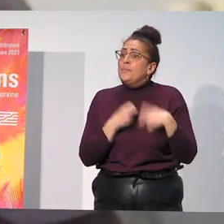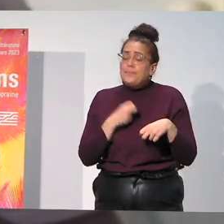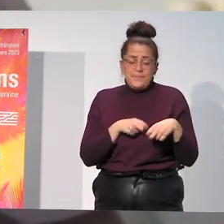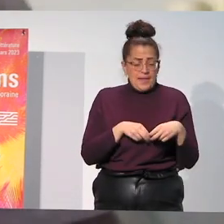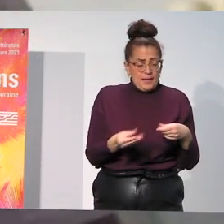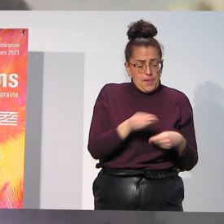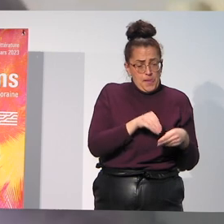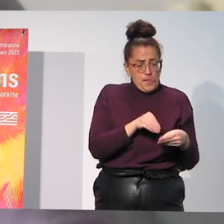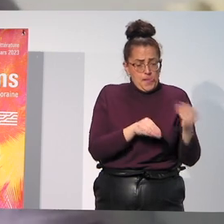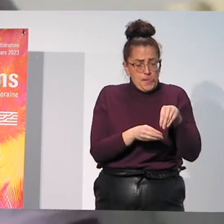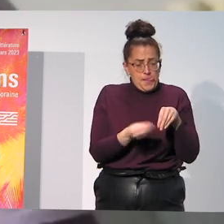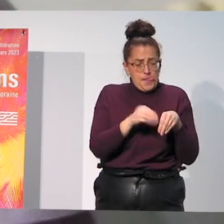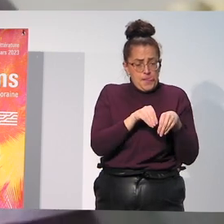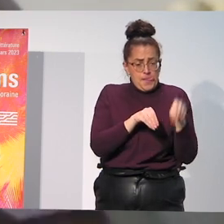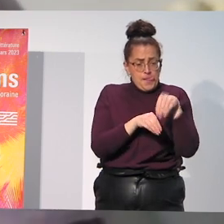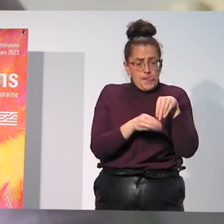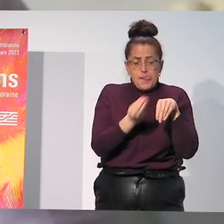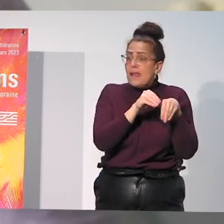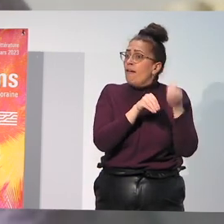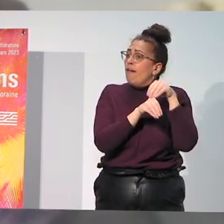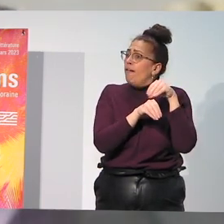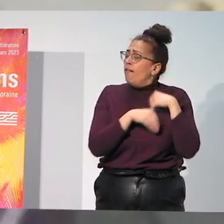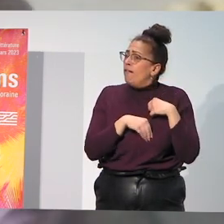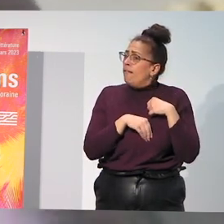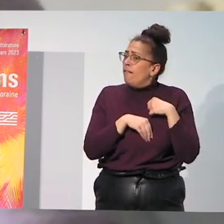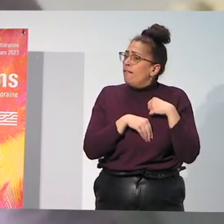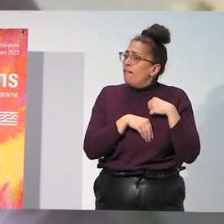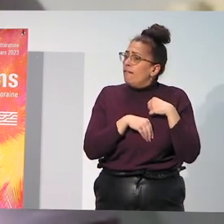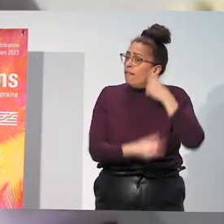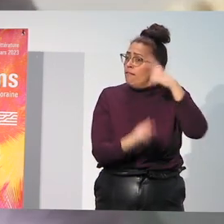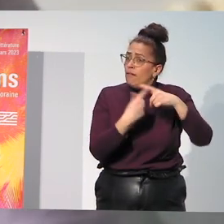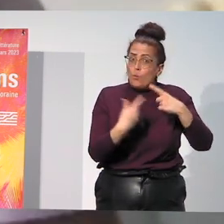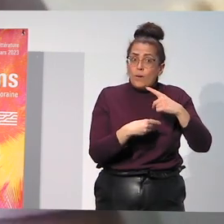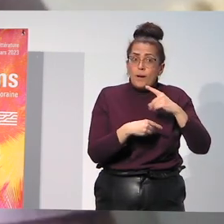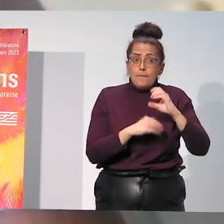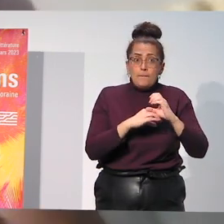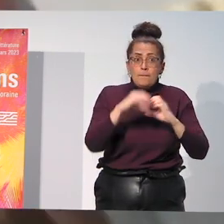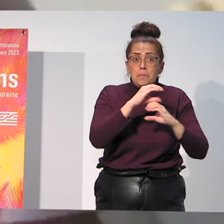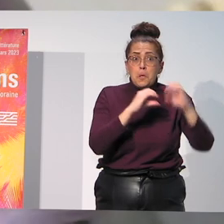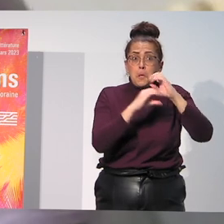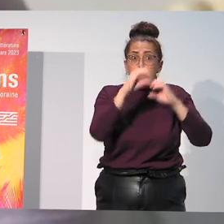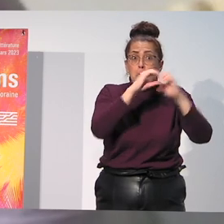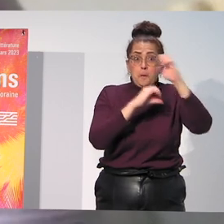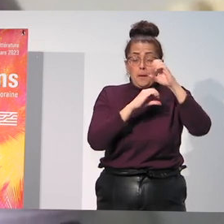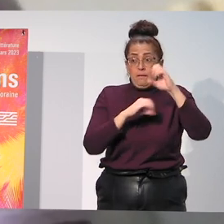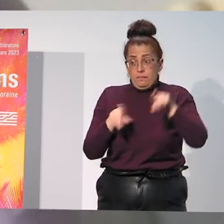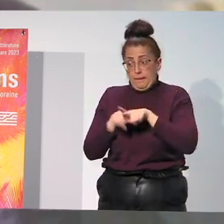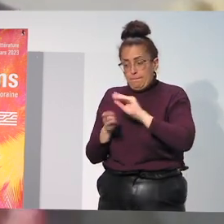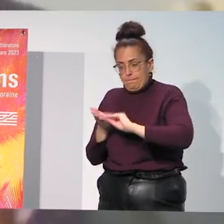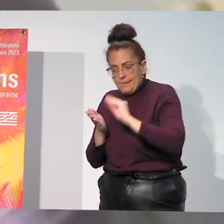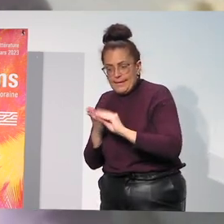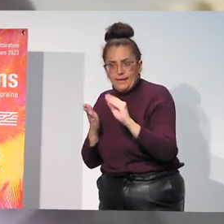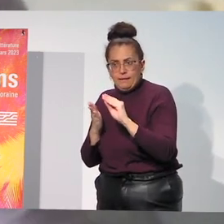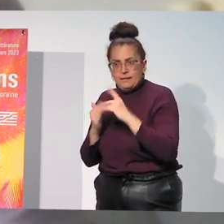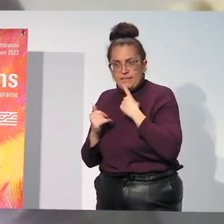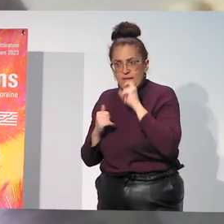vraiment obnubilé sur cette tour de cailloux pour qu'elle ne tombe pas, comme un écrivain est concentré sur sa structure narrative pour être